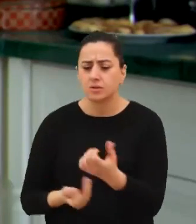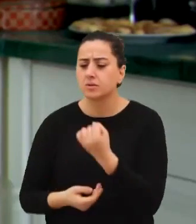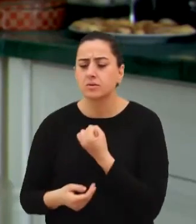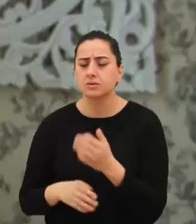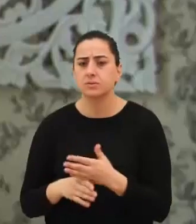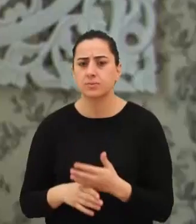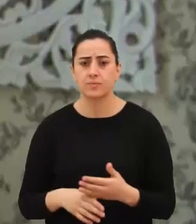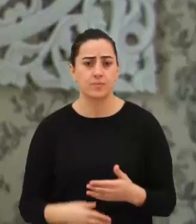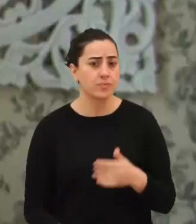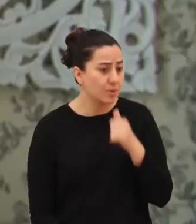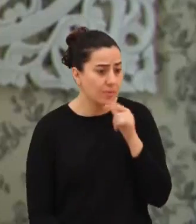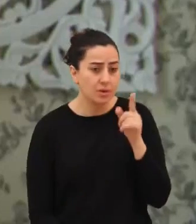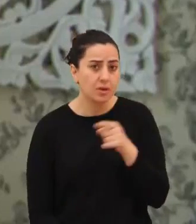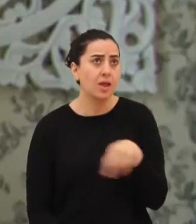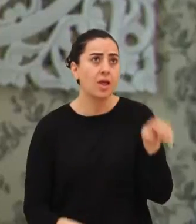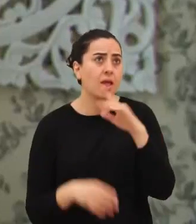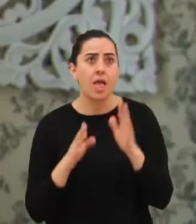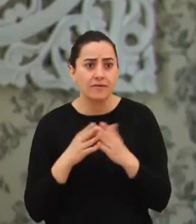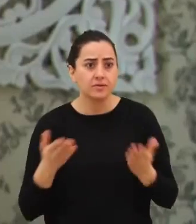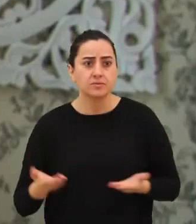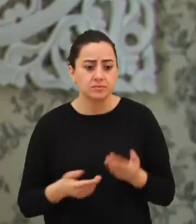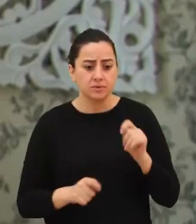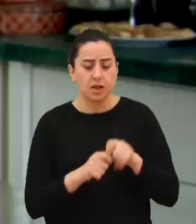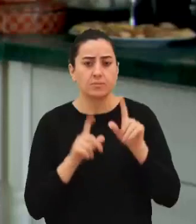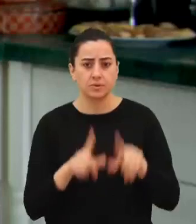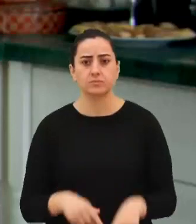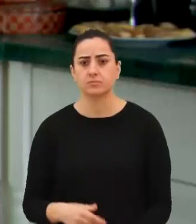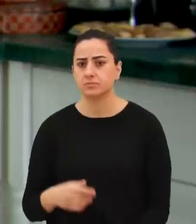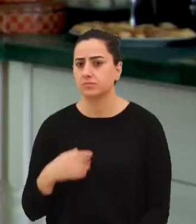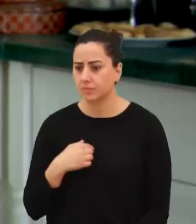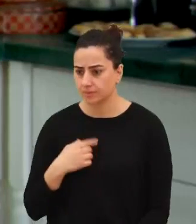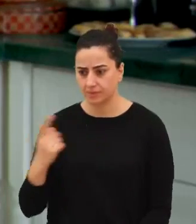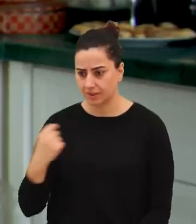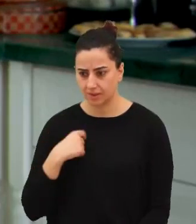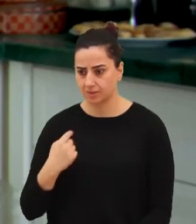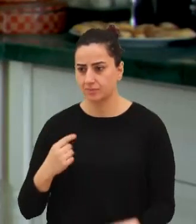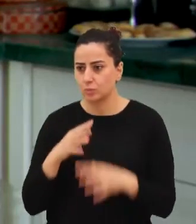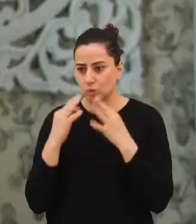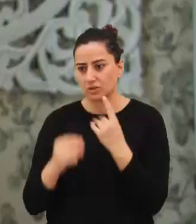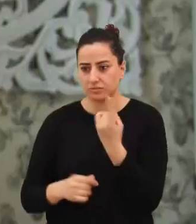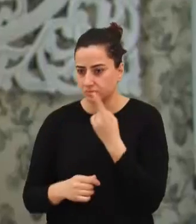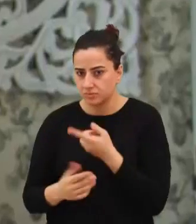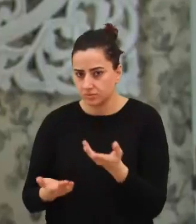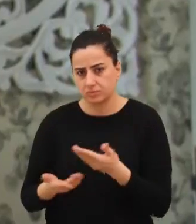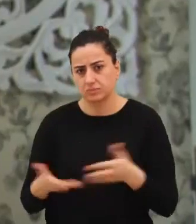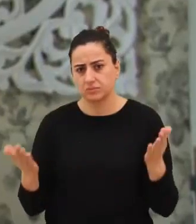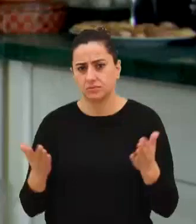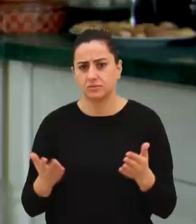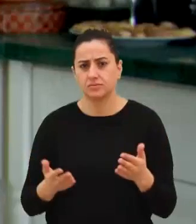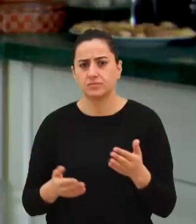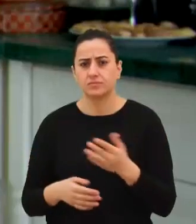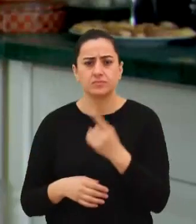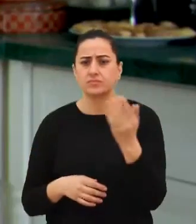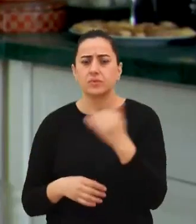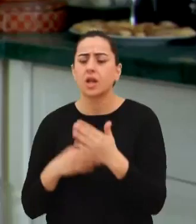getiriyorsun ki onu. Baba sen bu evin kayası değil misin? Tamir et. Sen de benim keyfimin kahyası mısın ha? Allah Allah. Ne